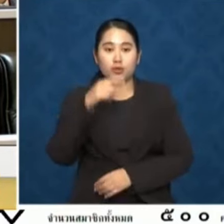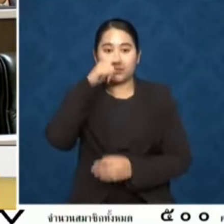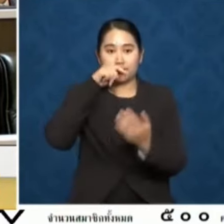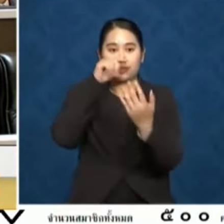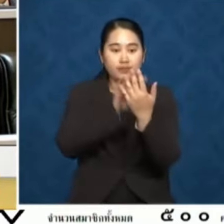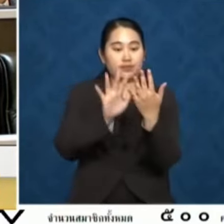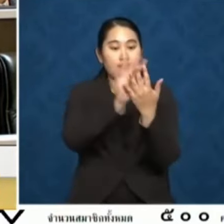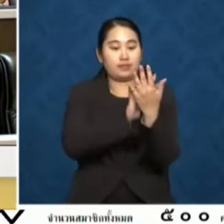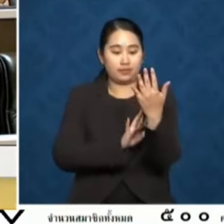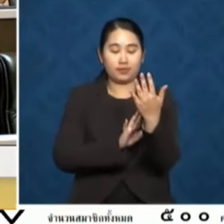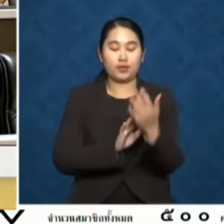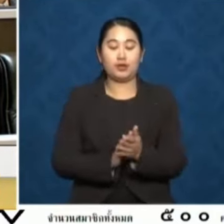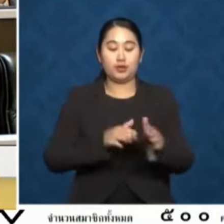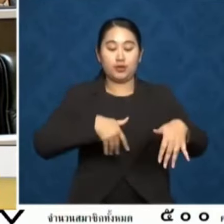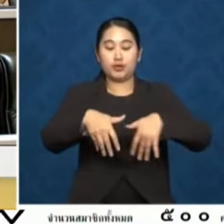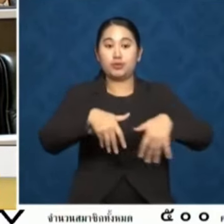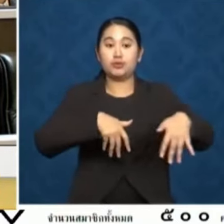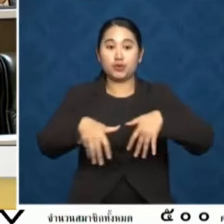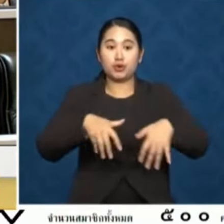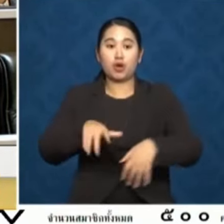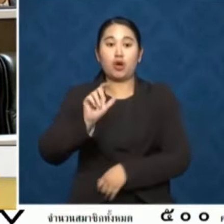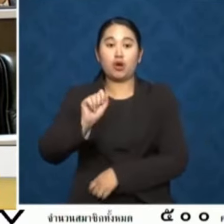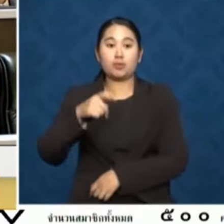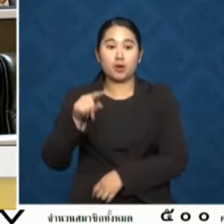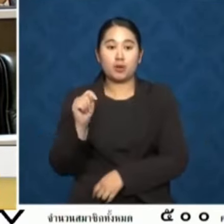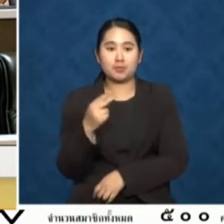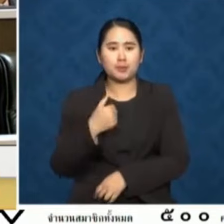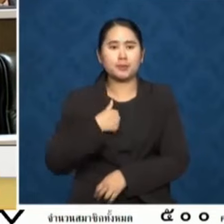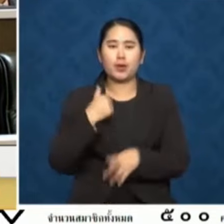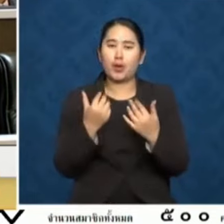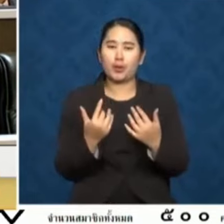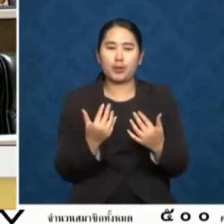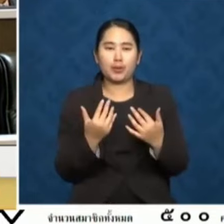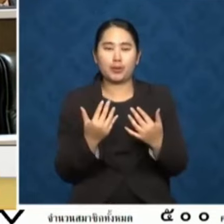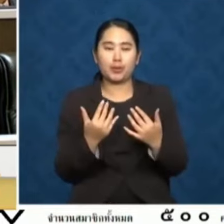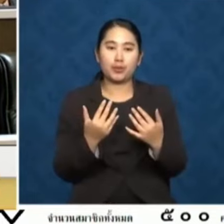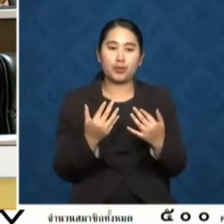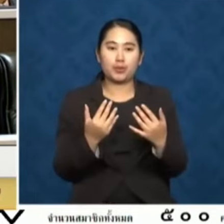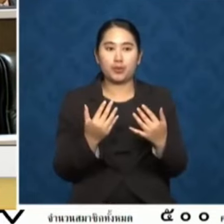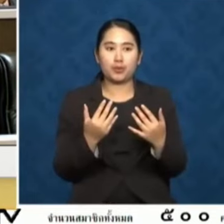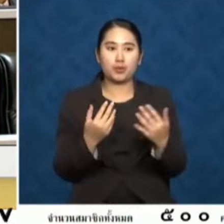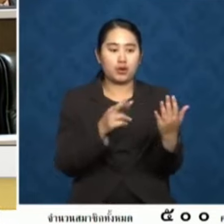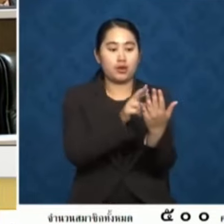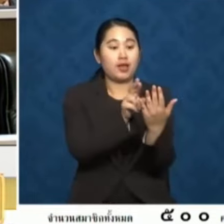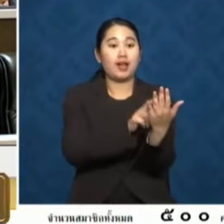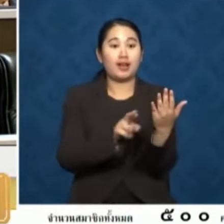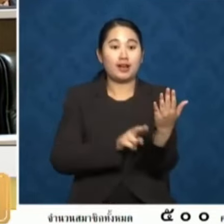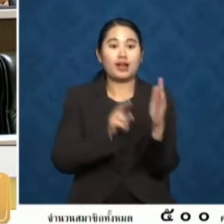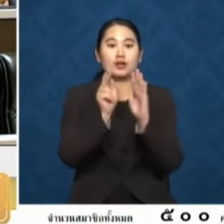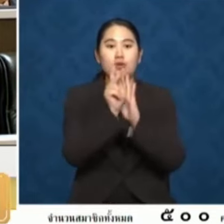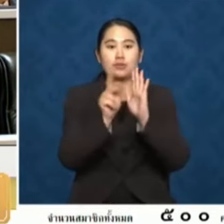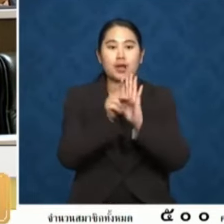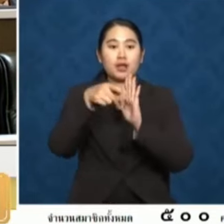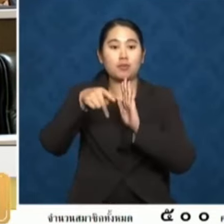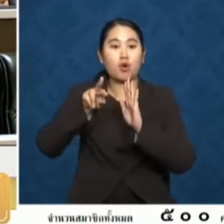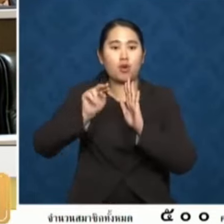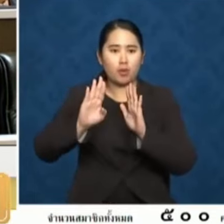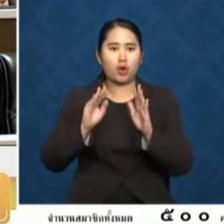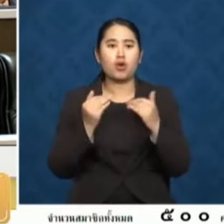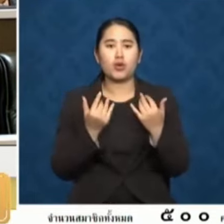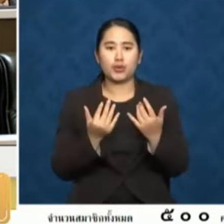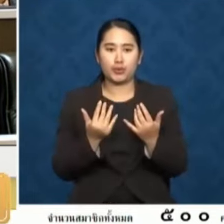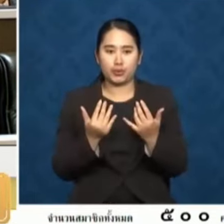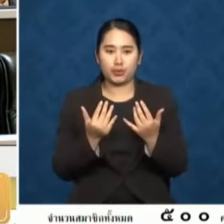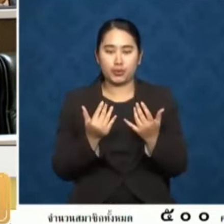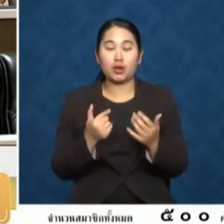ครับแล้วก็พี่น้องคนท้องถิ่นเขาเฝ้ารอนะครับท่านประธานเฝ้ารอร่างพรบ.ฉบับนี้ซึ่งผ